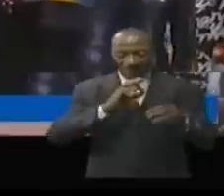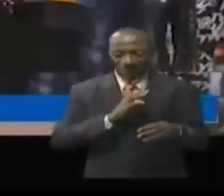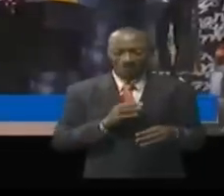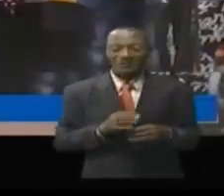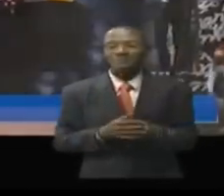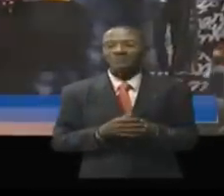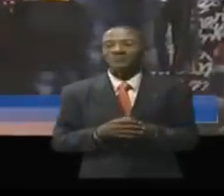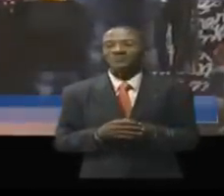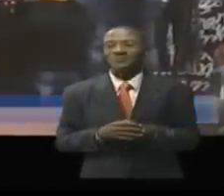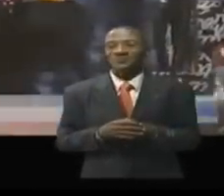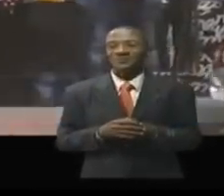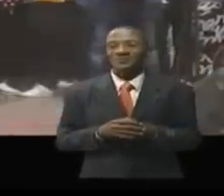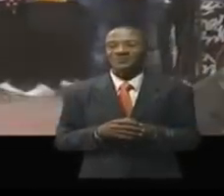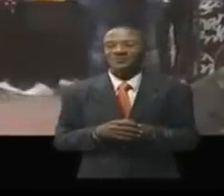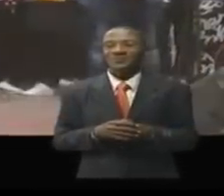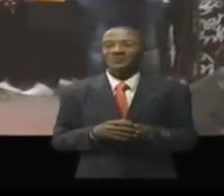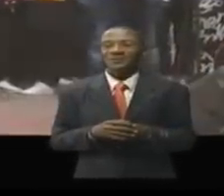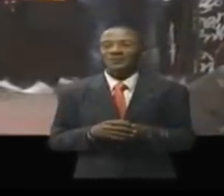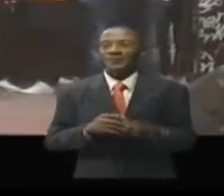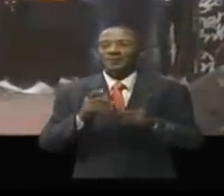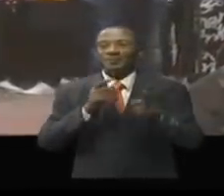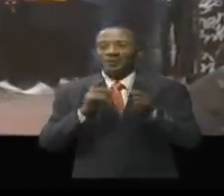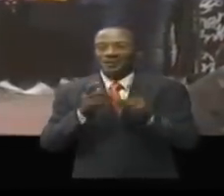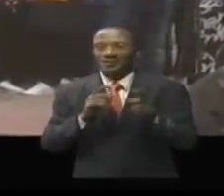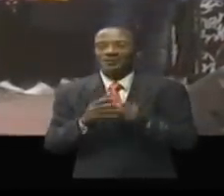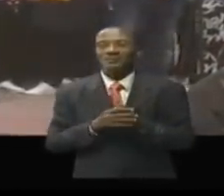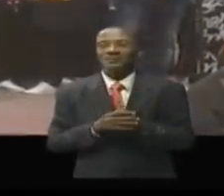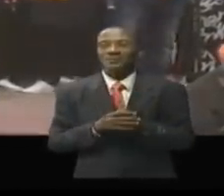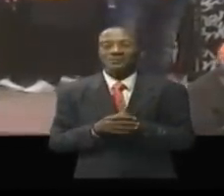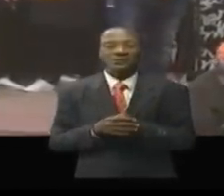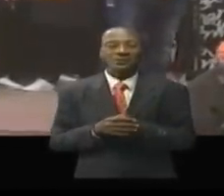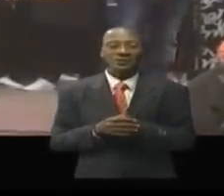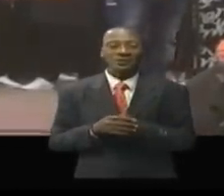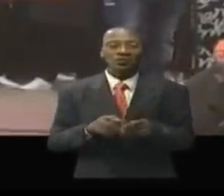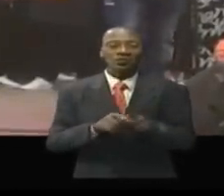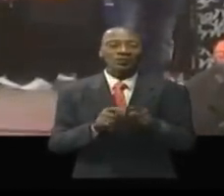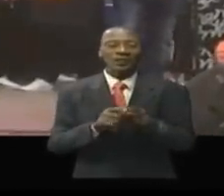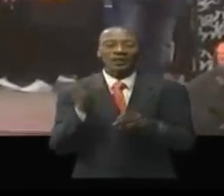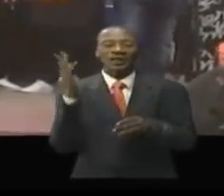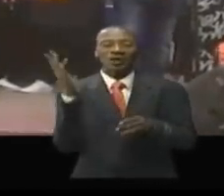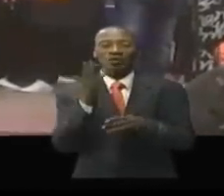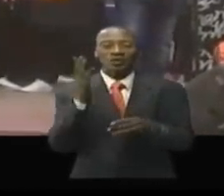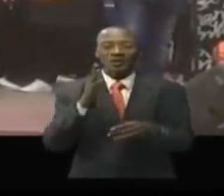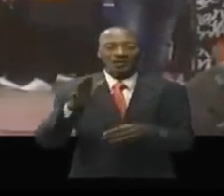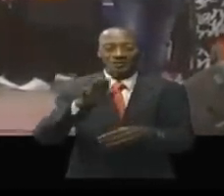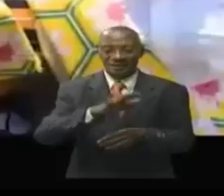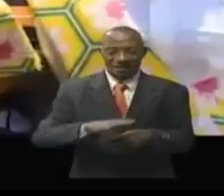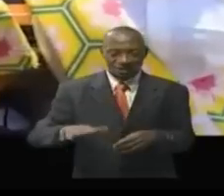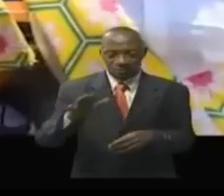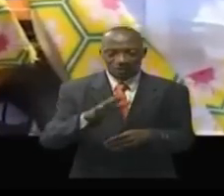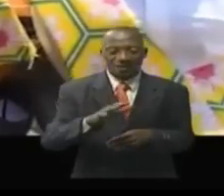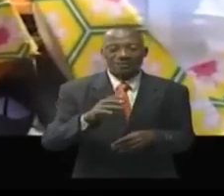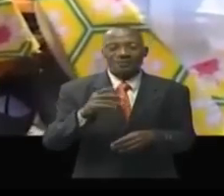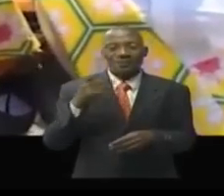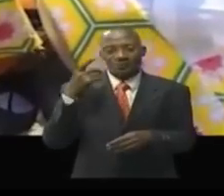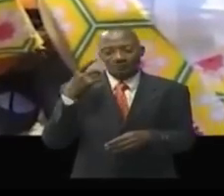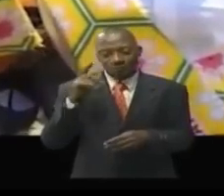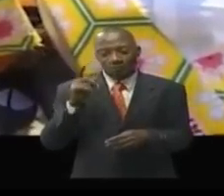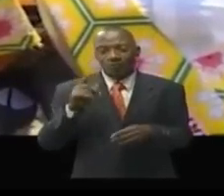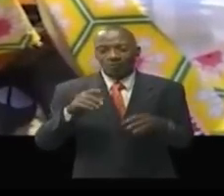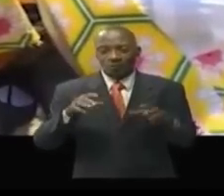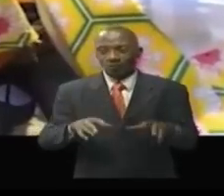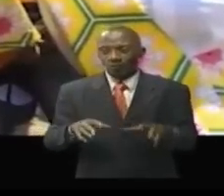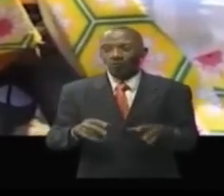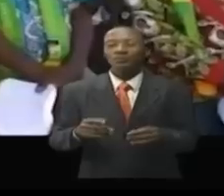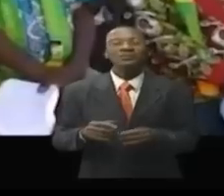les élections de 2023, le Congrès national congolais soutiendra rien que la candidature de Félix Antoine Tshisekedi